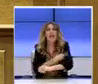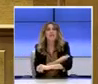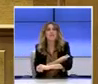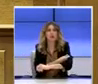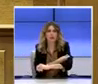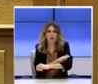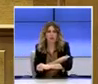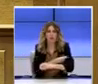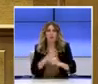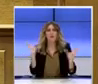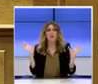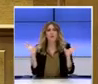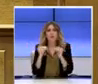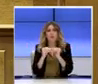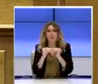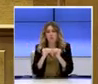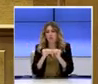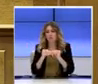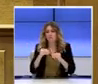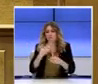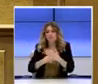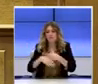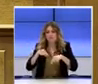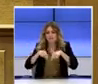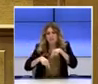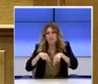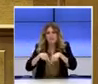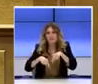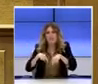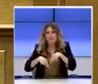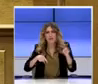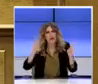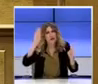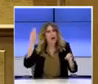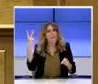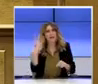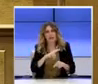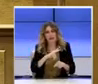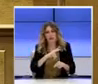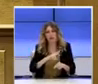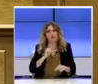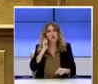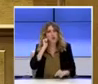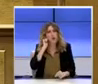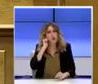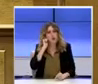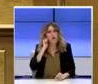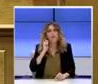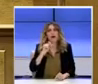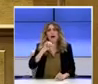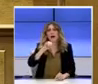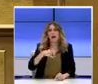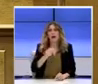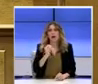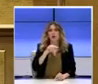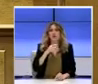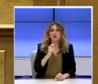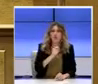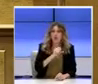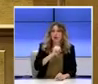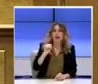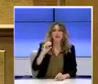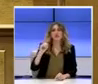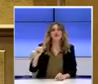Ηνωμένες Πολιτείες Αμερικής μέχρι τα μέσα του περασμένου αιώνα, του Τζόνα Σόλκ. Ρωτήσαν λοιπόν τον Τζόνα Σόλκ σε